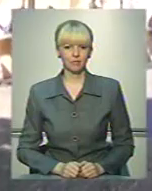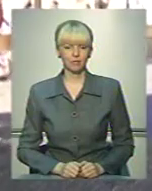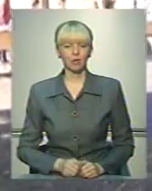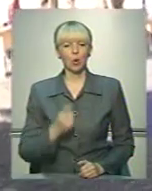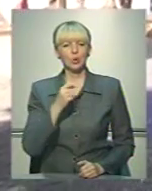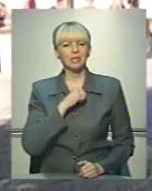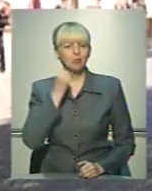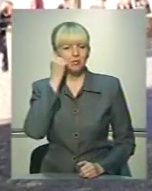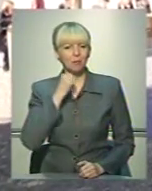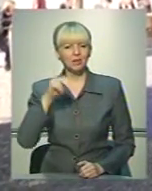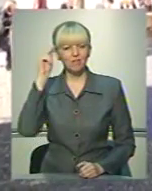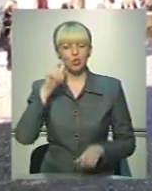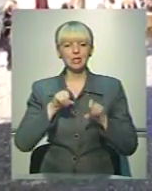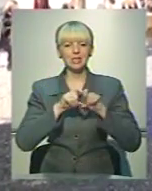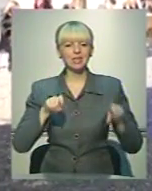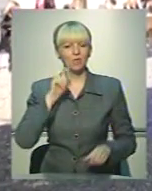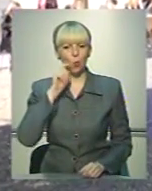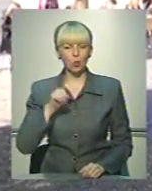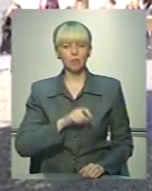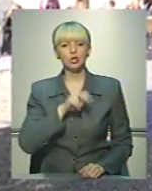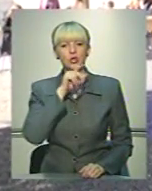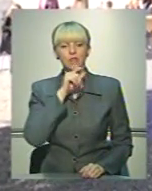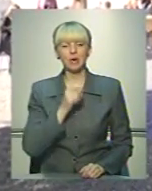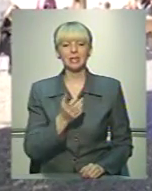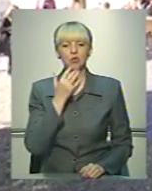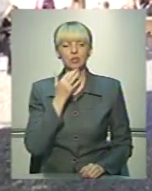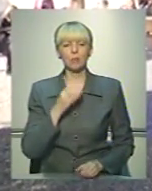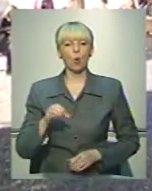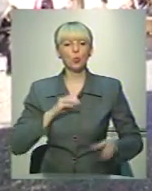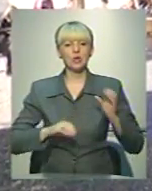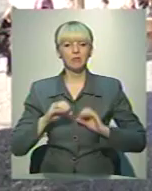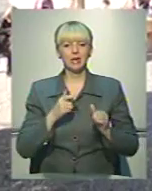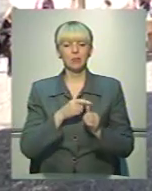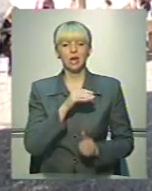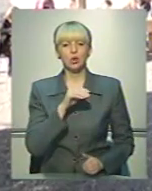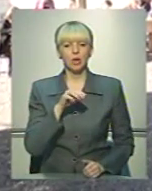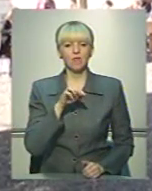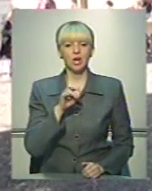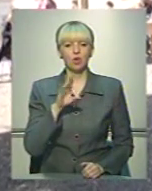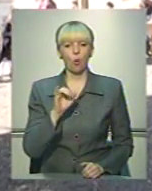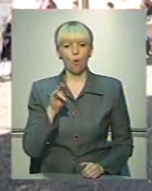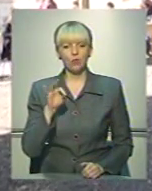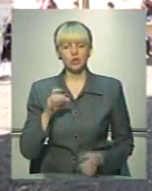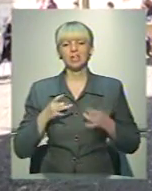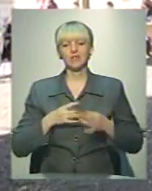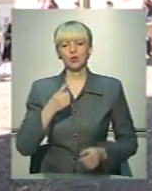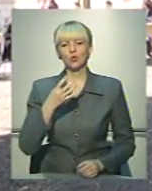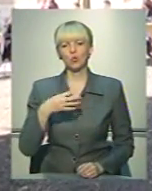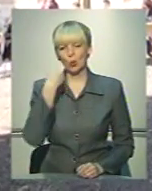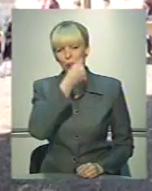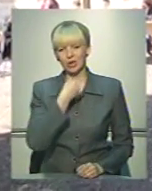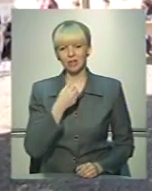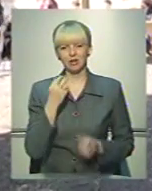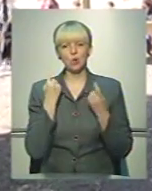Один з найстаріших навчальних закладів України – Чернівецький національний університет імені Юрія Федьковича – святкує